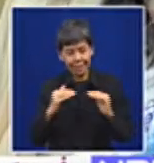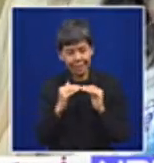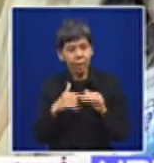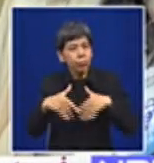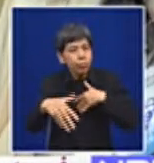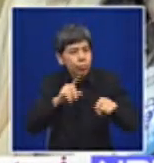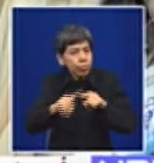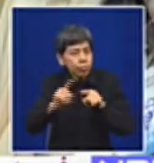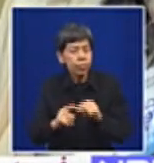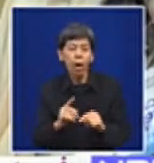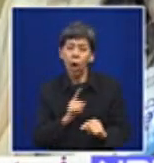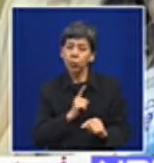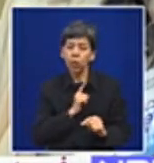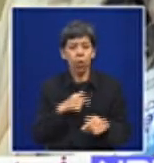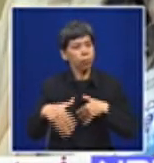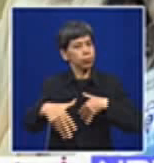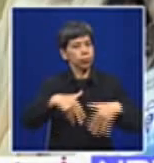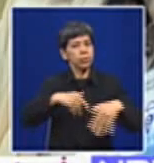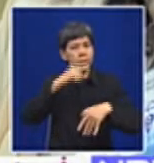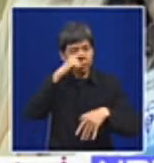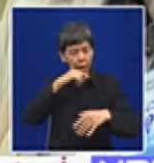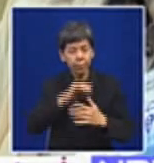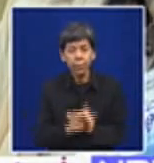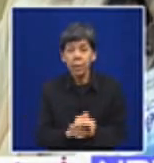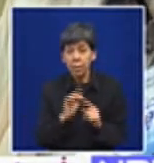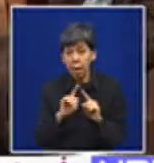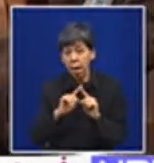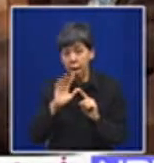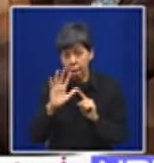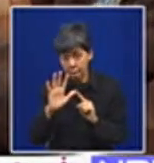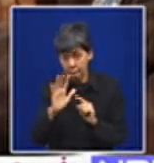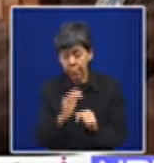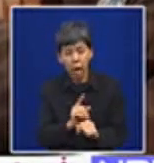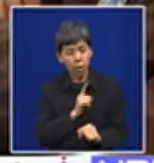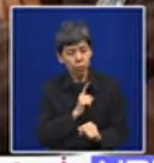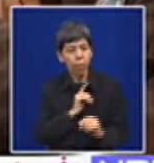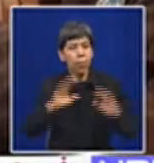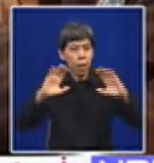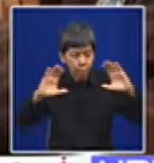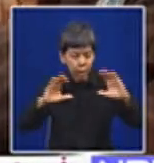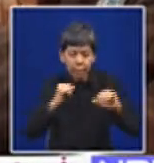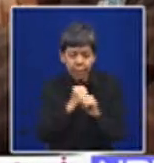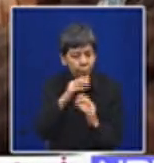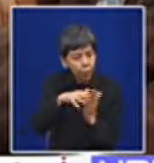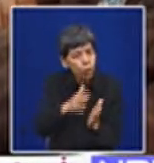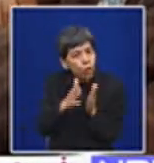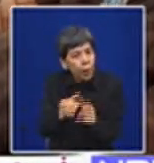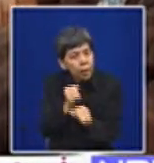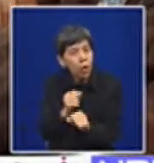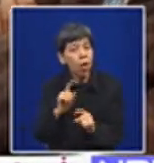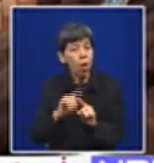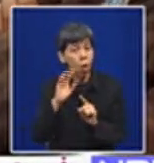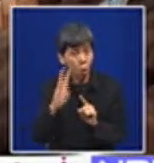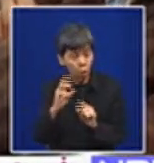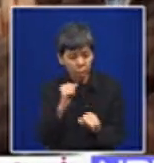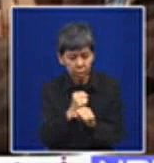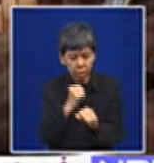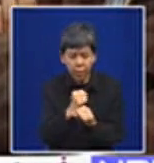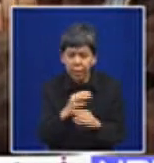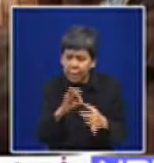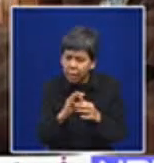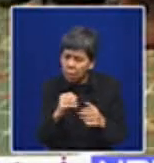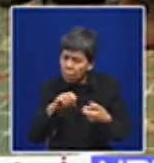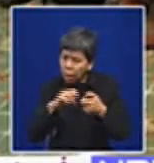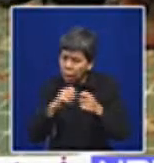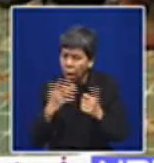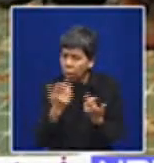เสรีภาพและหน้าที่ของปวงชนชาวไทยกลุ่มที่5หน้าที่ของรัฐและแนวนโยบายกลุ่มที่6การขัดกันของผล